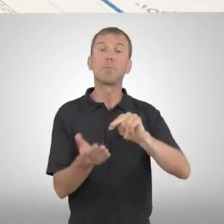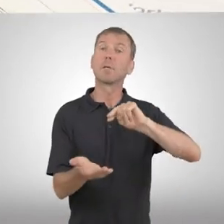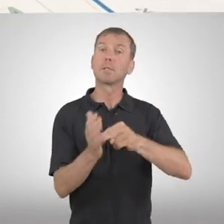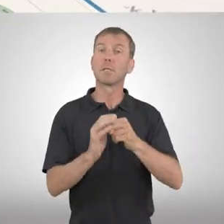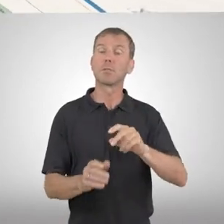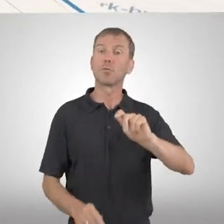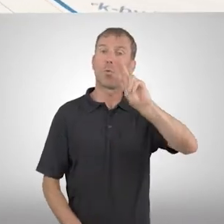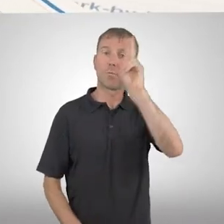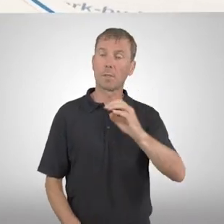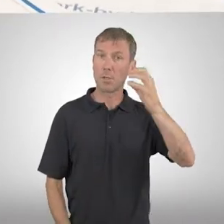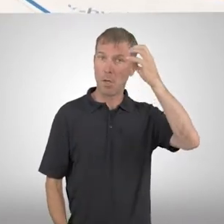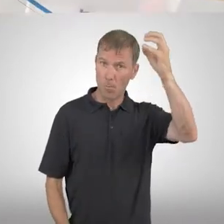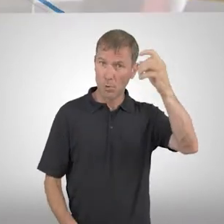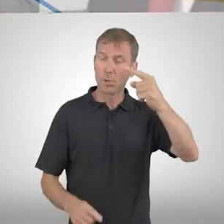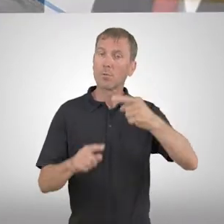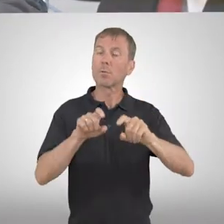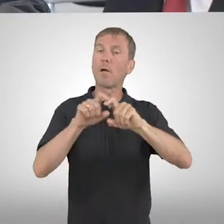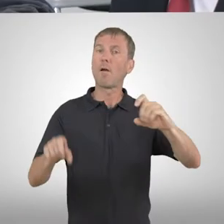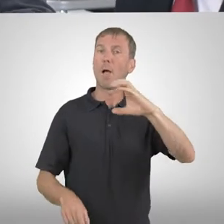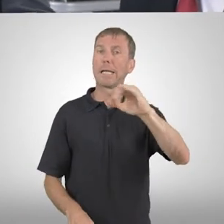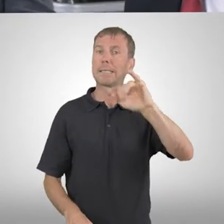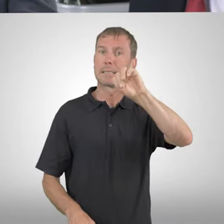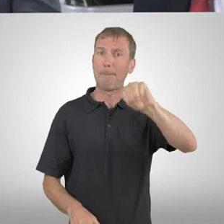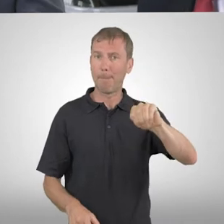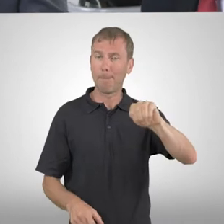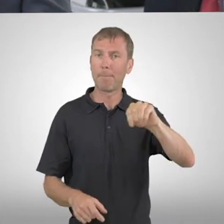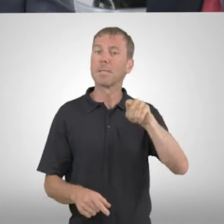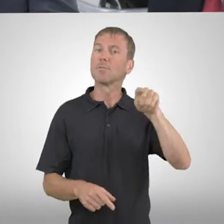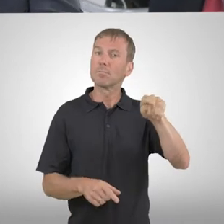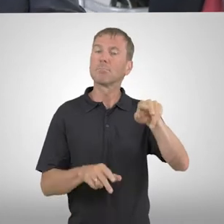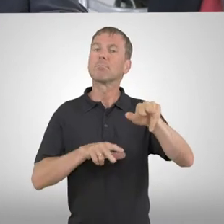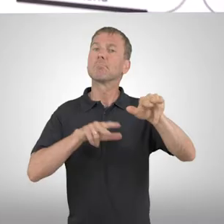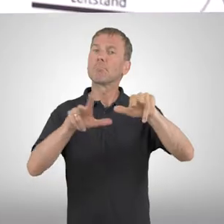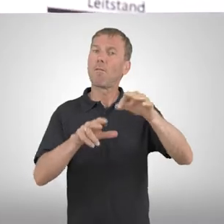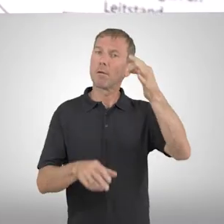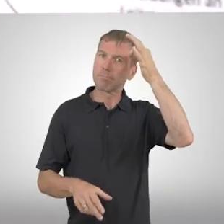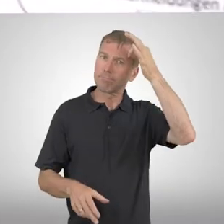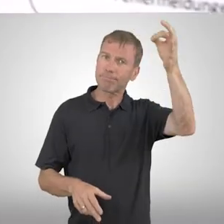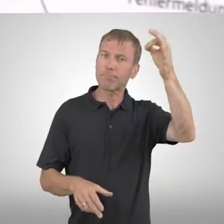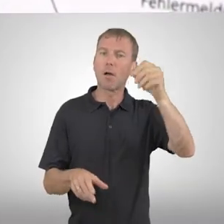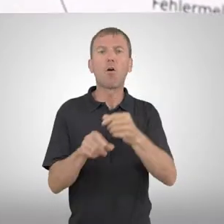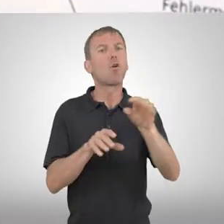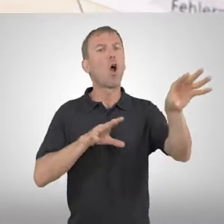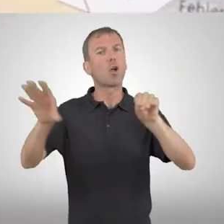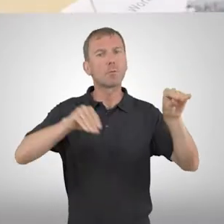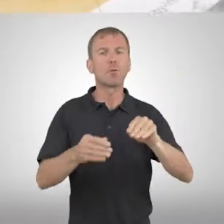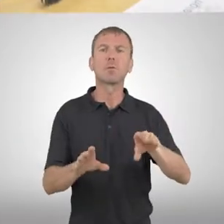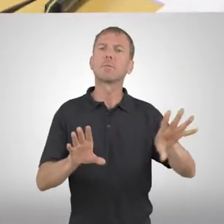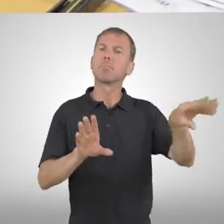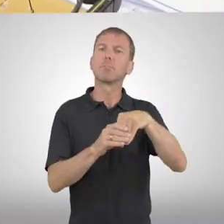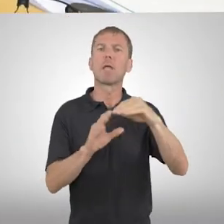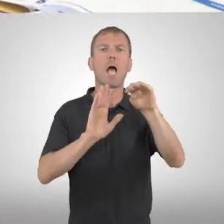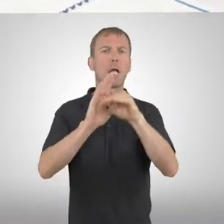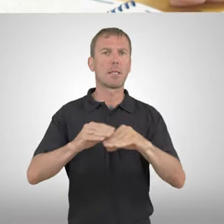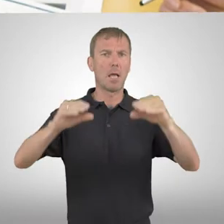Zusammen mit der Technischen Universität München und der ZIM GmbH aus Fürstenfeldbruck hat sie ein innovatives Verfahren zur